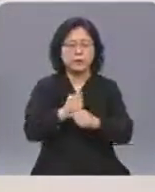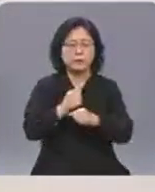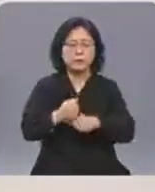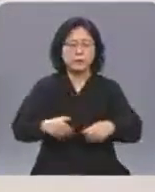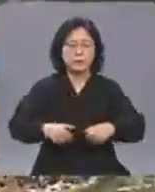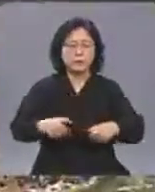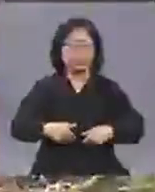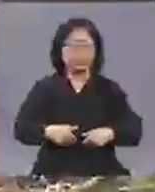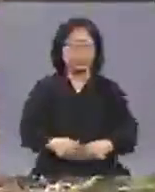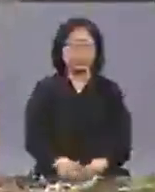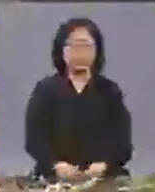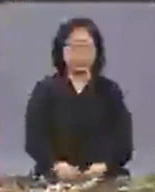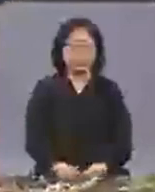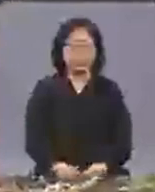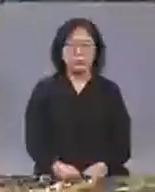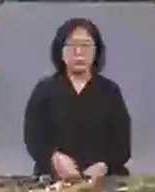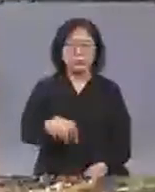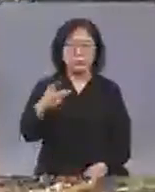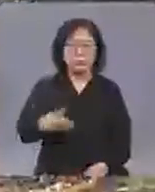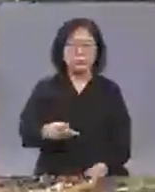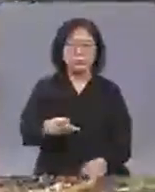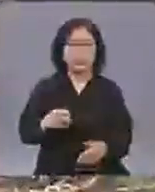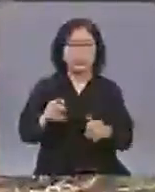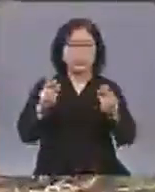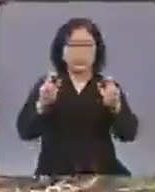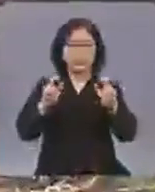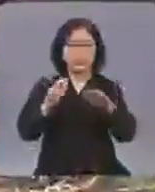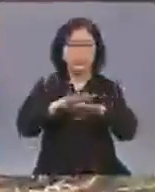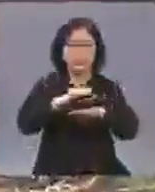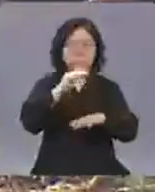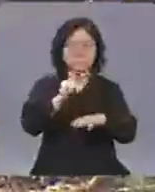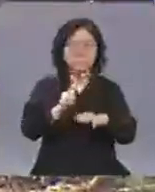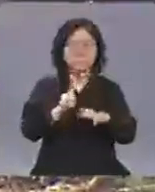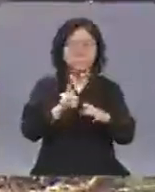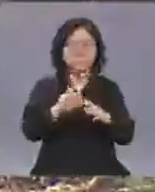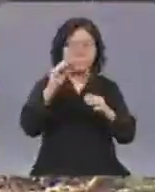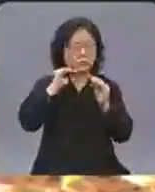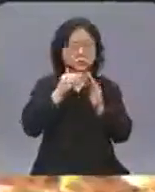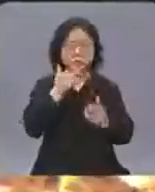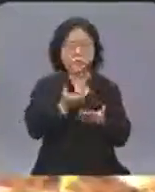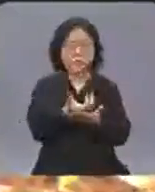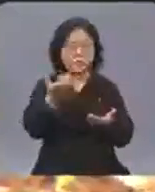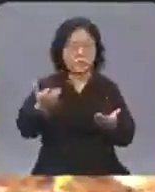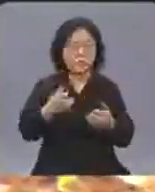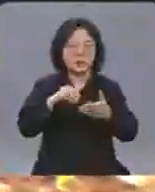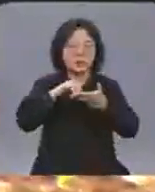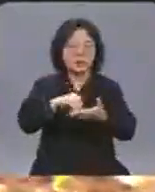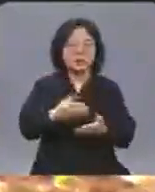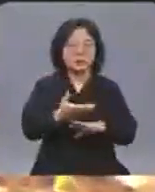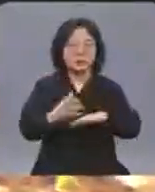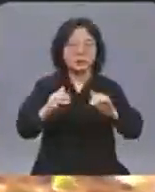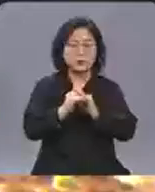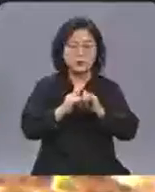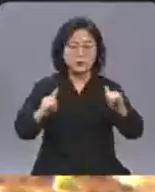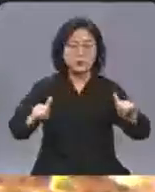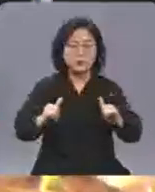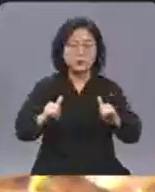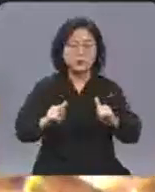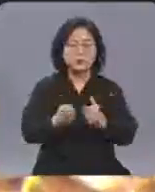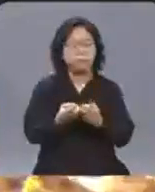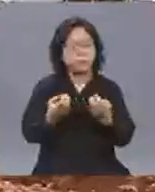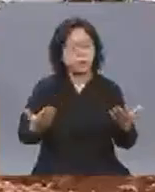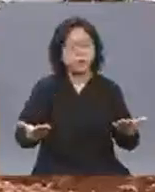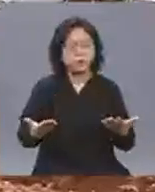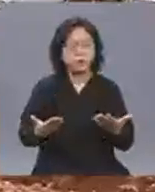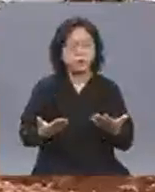될 거라고 보거든요 또 사업주 동의 없이 일터로 옮기기 힘든 등록 외국인 노동자 등은 울며